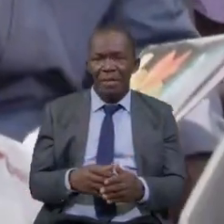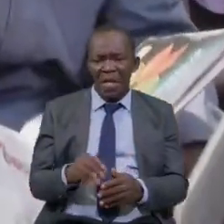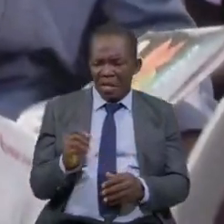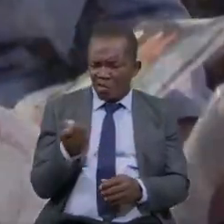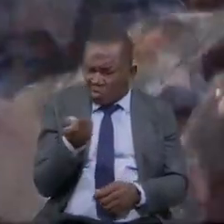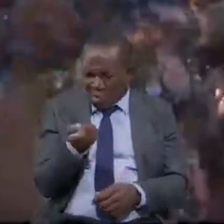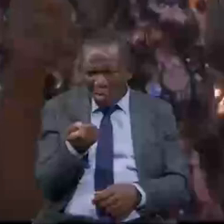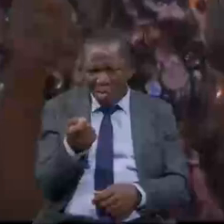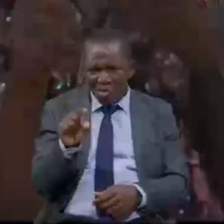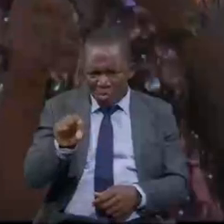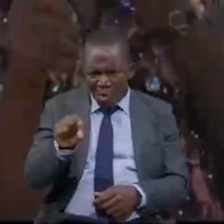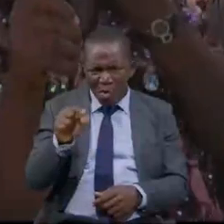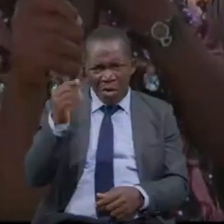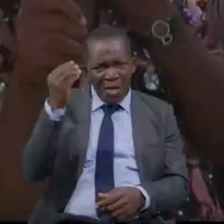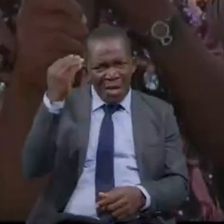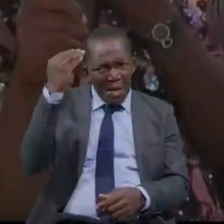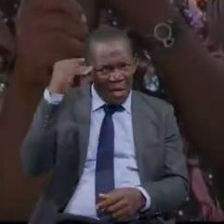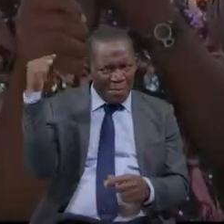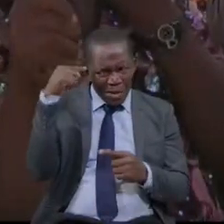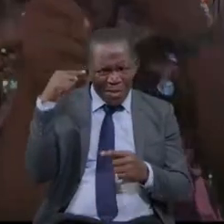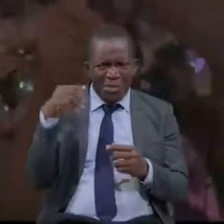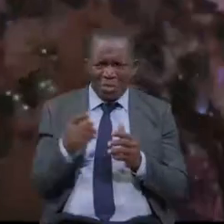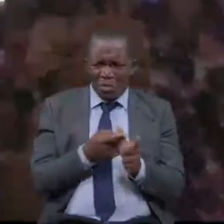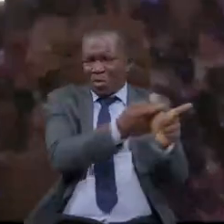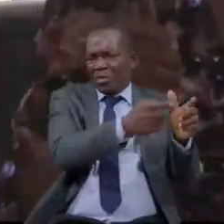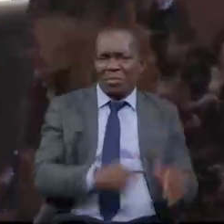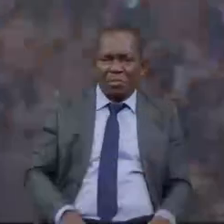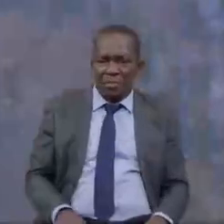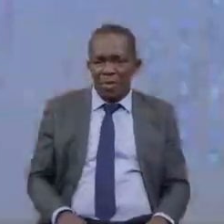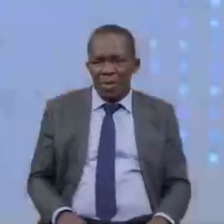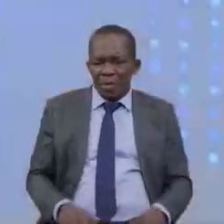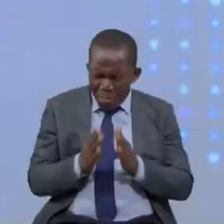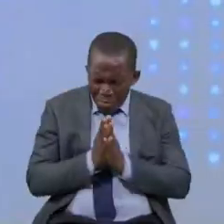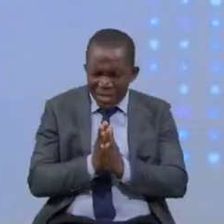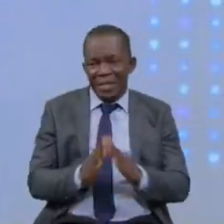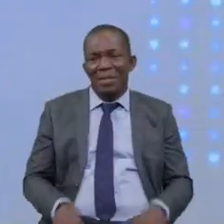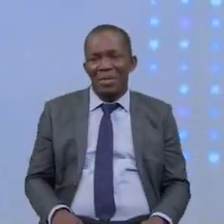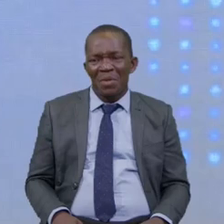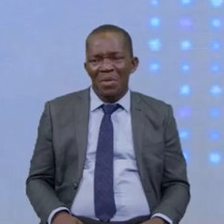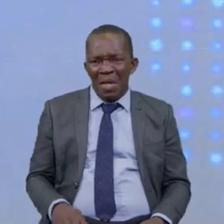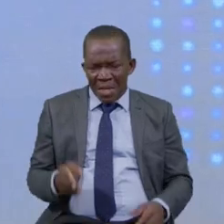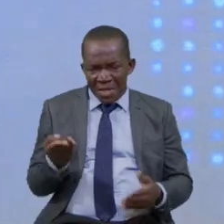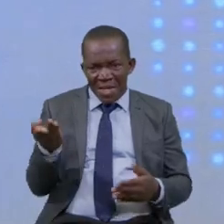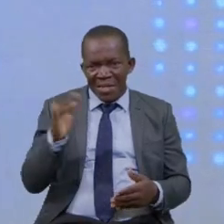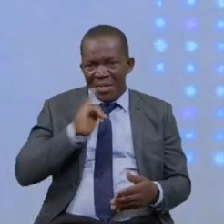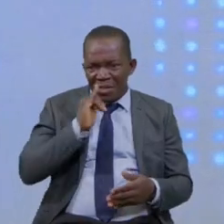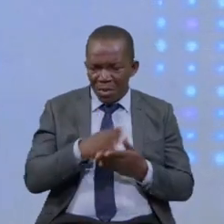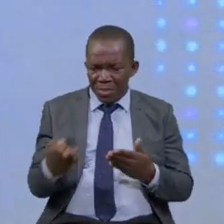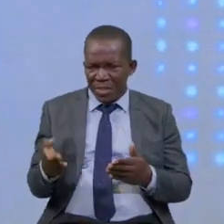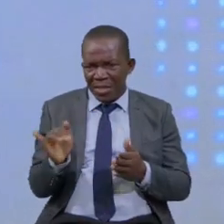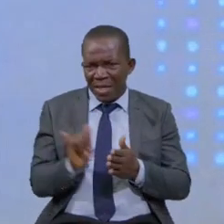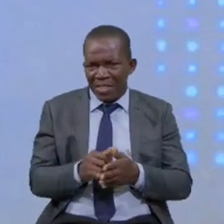Un petit mal de tête, un problème de maux de ventre. Et tu pries, non? Ah, il y a quelque chose